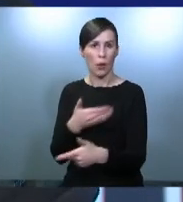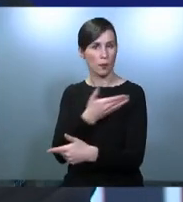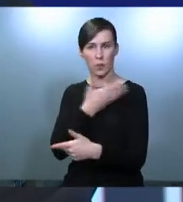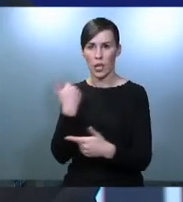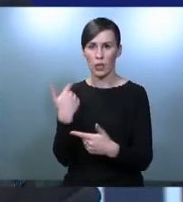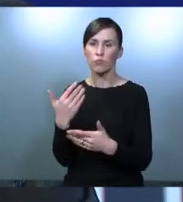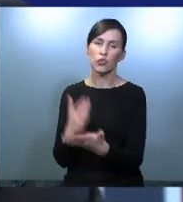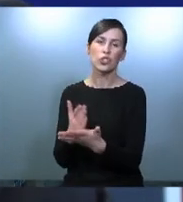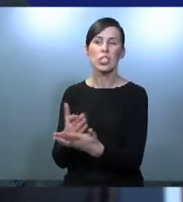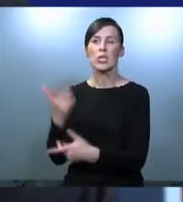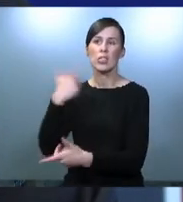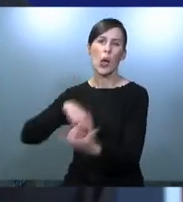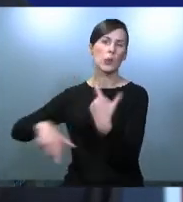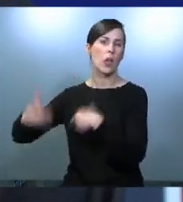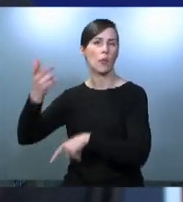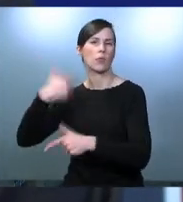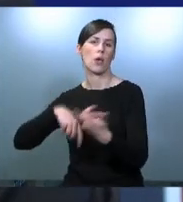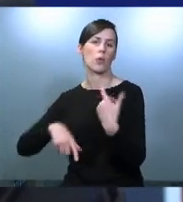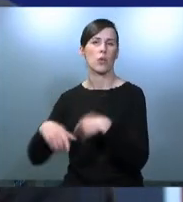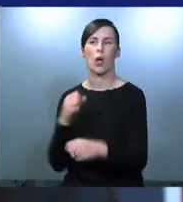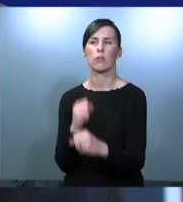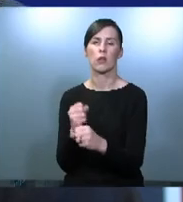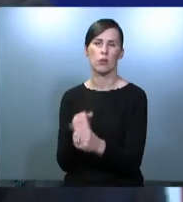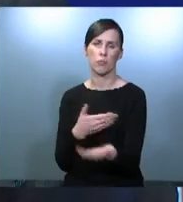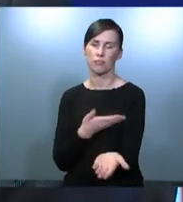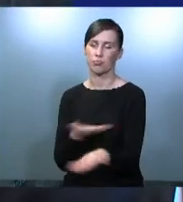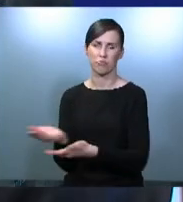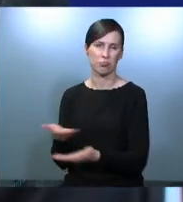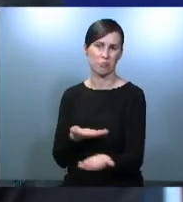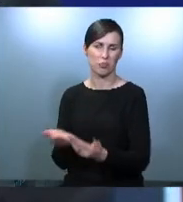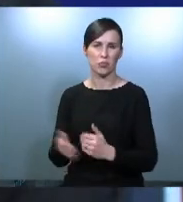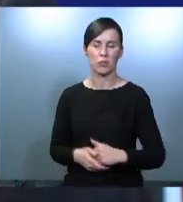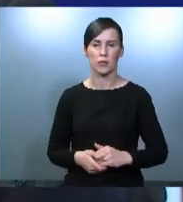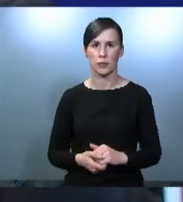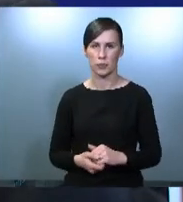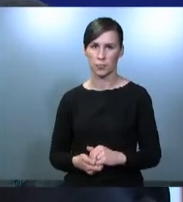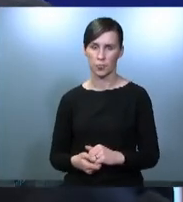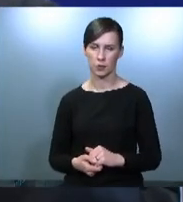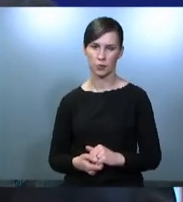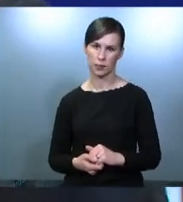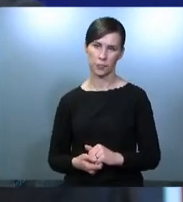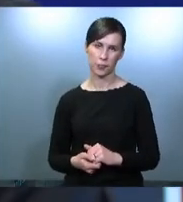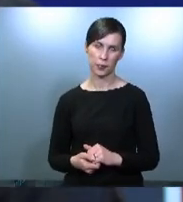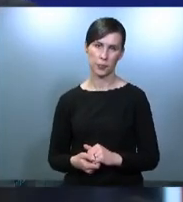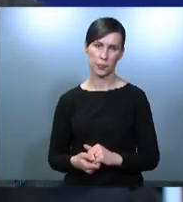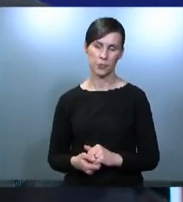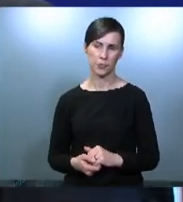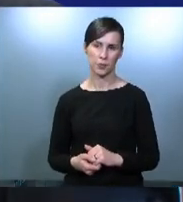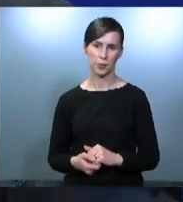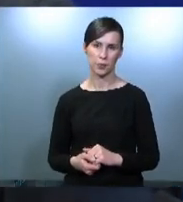operatoriai savo veiksmų, kuriuos prisėmė pagal sutartį, netlieka šiandien. Tai jeigu visa tai būtų, tai iš tikrųjų